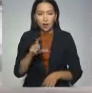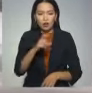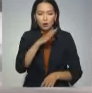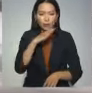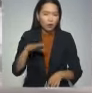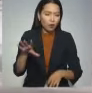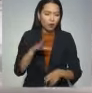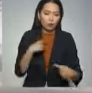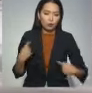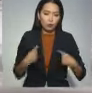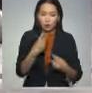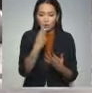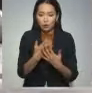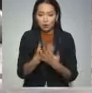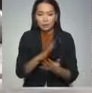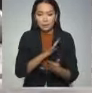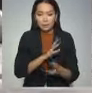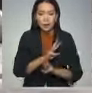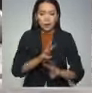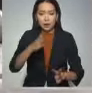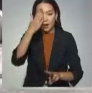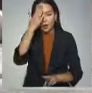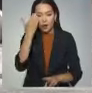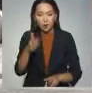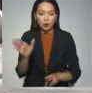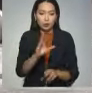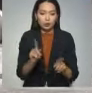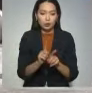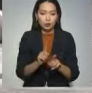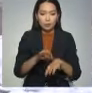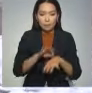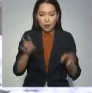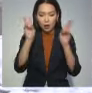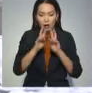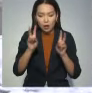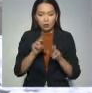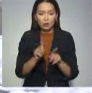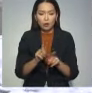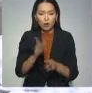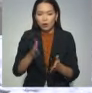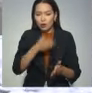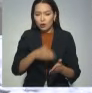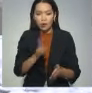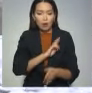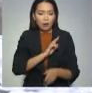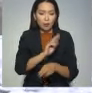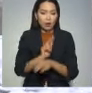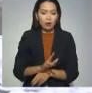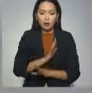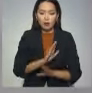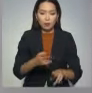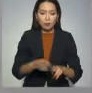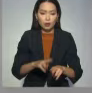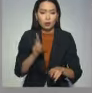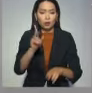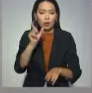қараусыз екенін көрсетті. Осылайша үкімет пен әкімдіктерге кешенді тексеру жүргізіп, мүлде жөндеу жүргізбеген меншік иелерін жазалауды тапсырды.